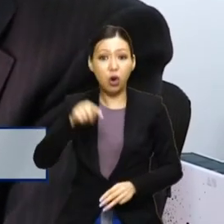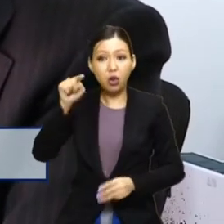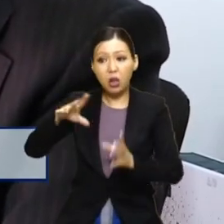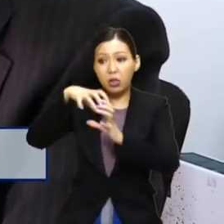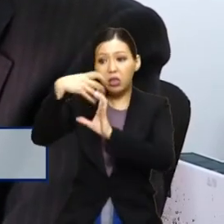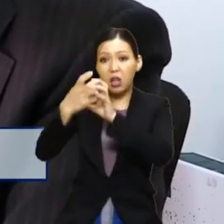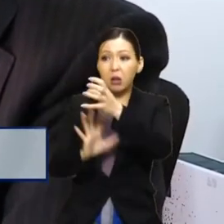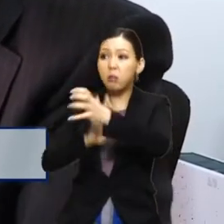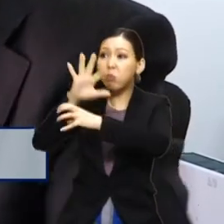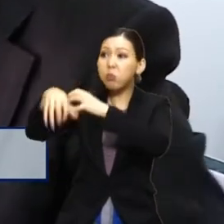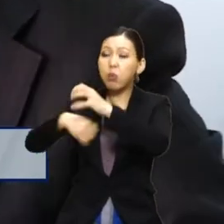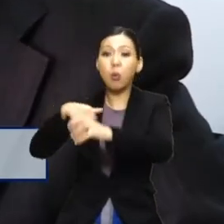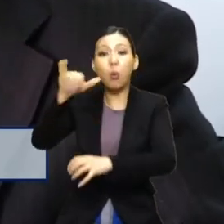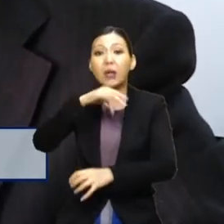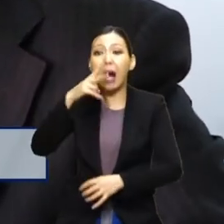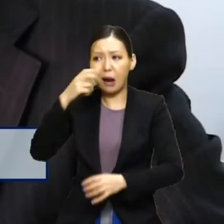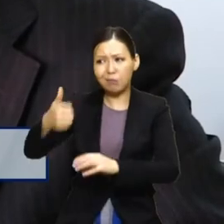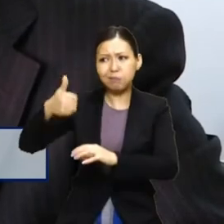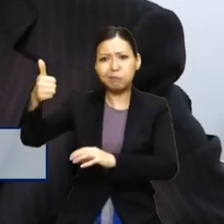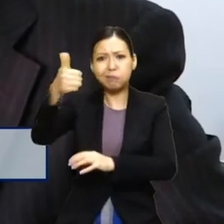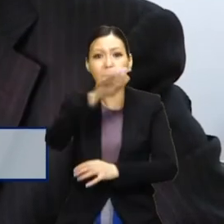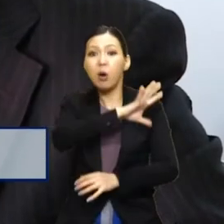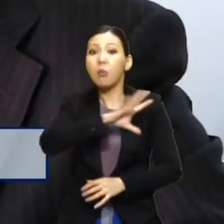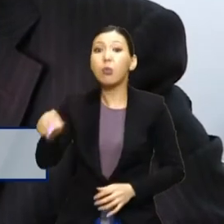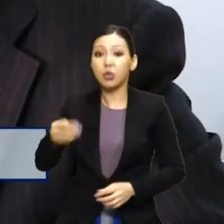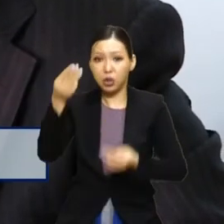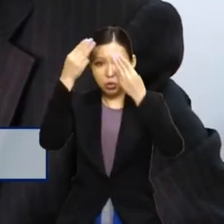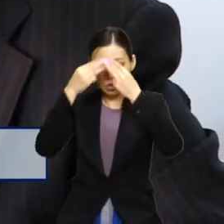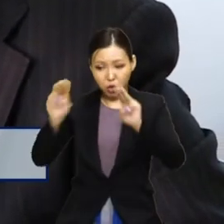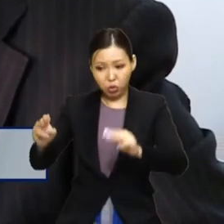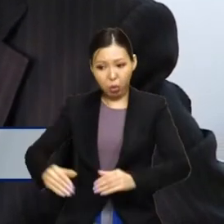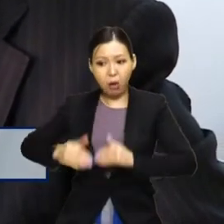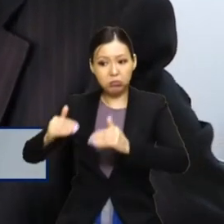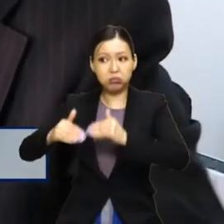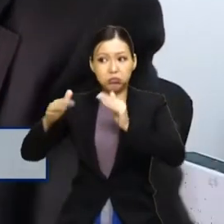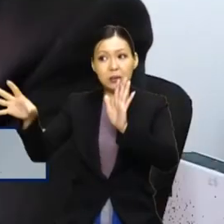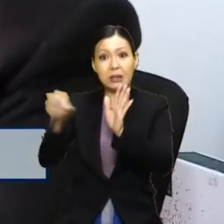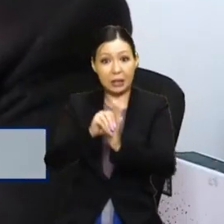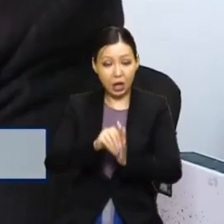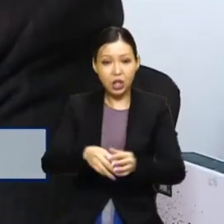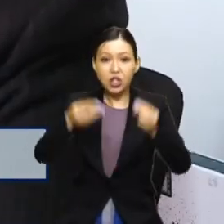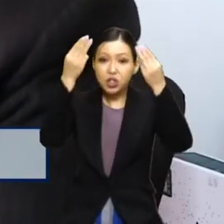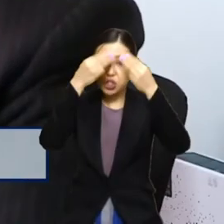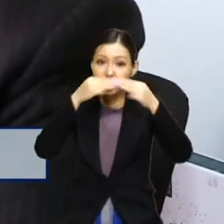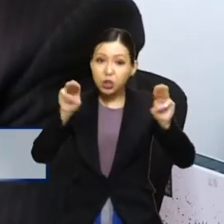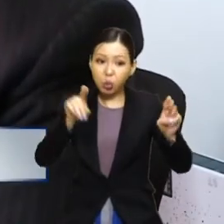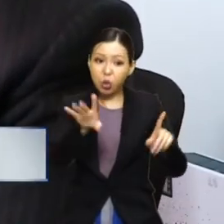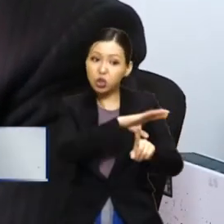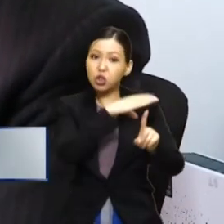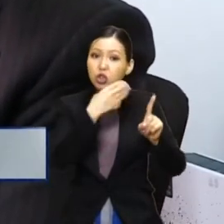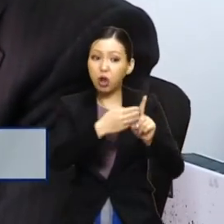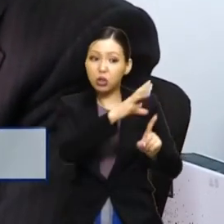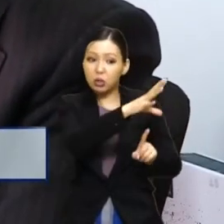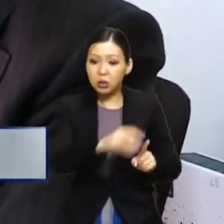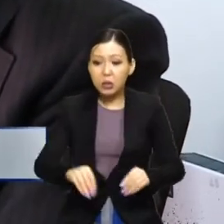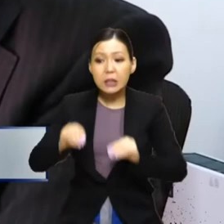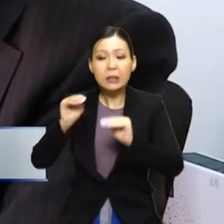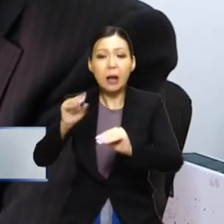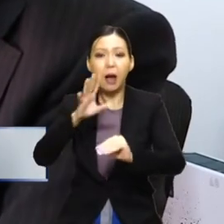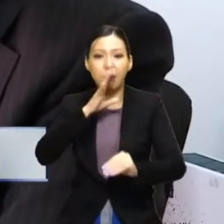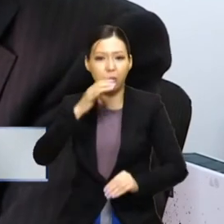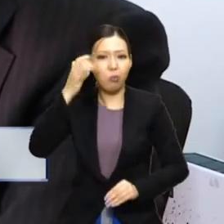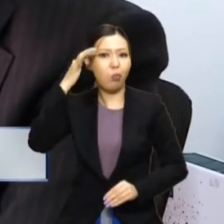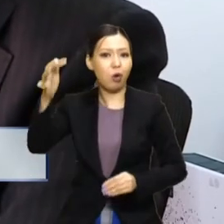гүүр урагшаа бол алахгүй шүү. За энэ шинжлэх ухааны соёлыг төлөвшүүлэхэд нэгэн одоо юу бодлого барьж ажиллая гэж бодож